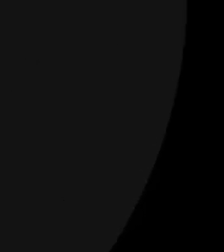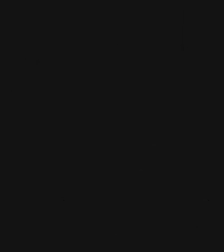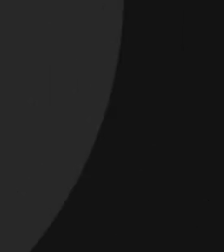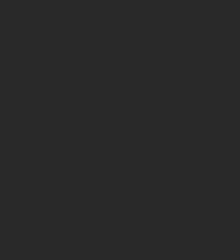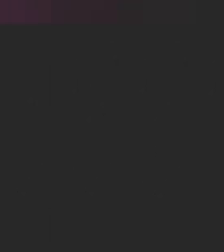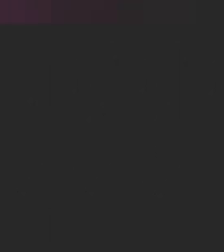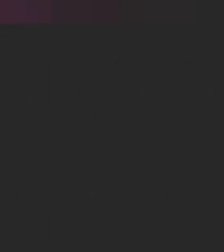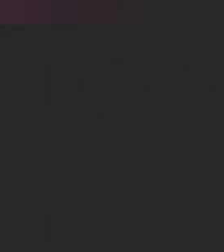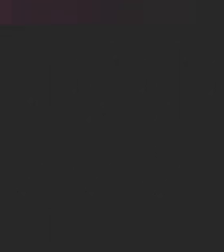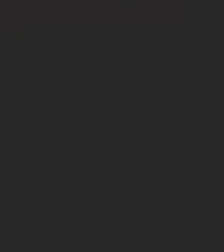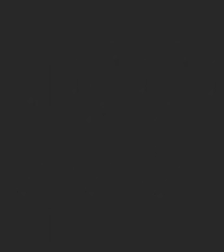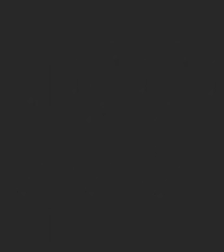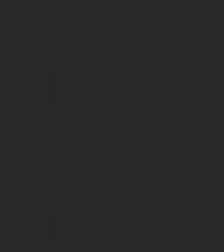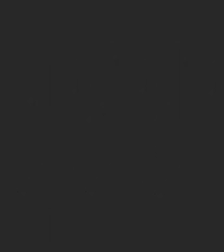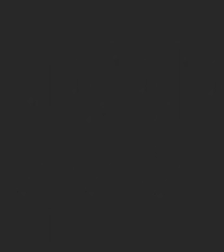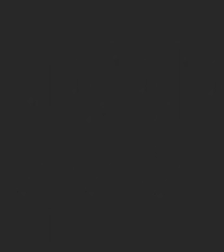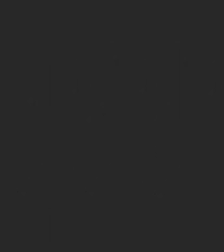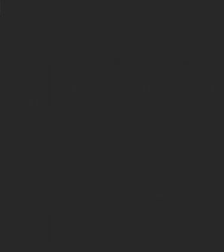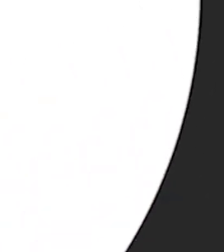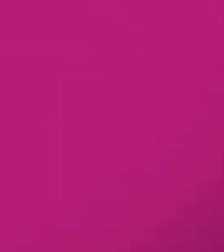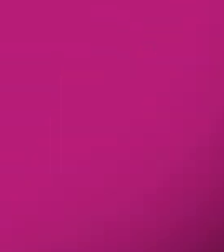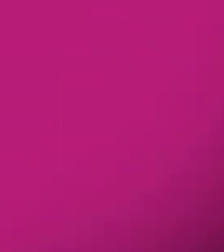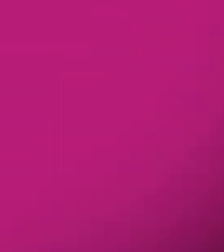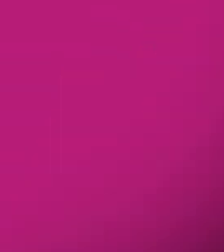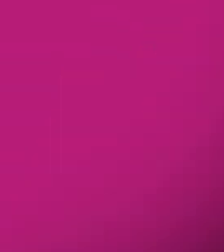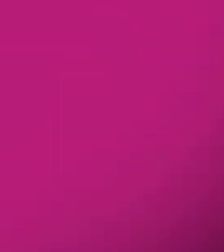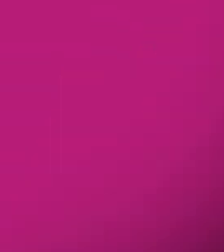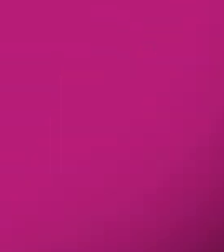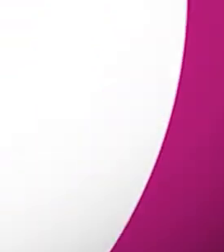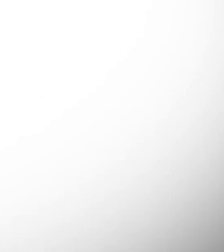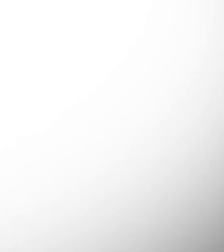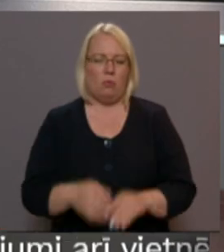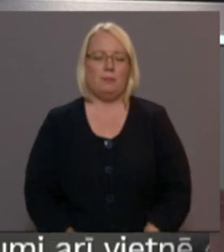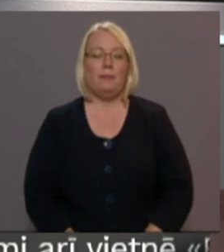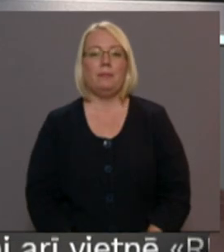Re! Viss ēters ir te!